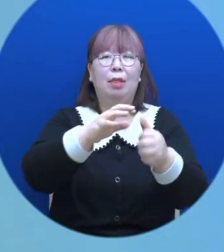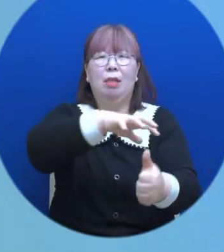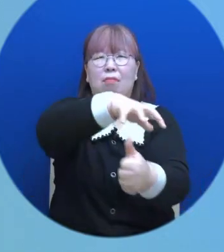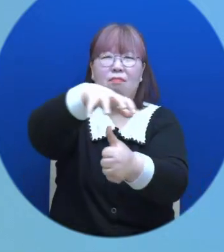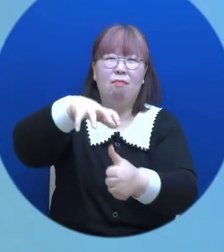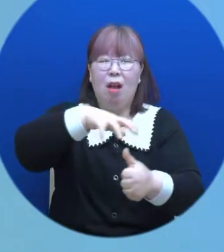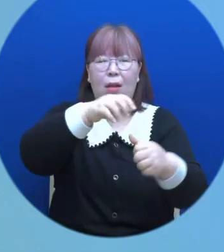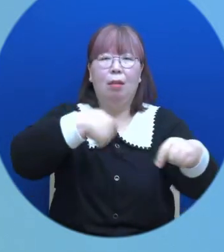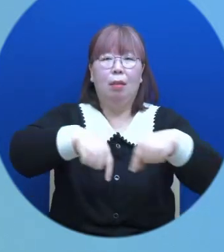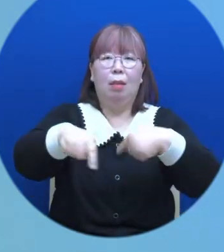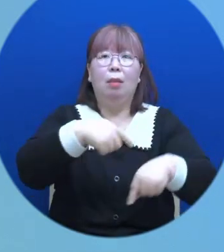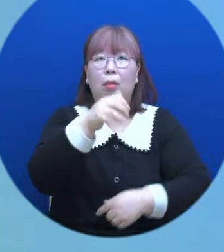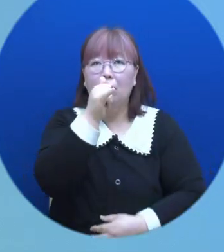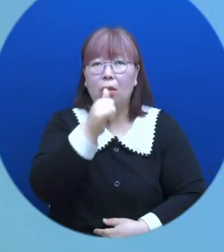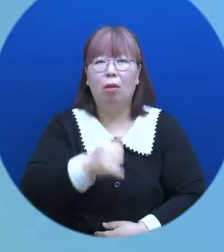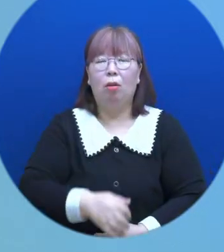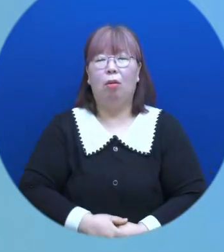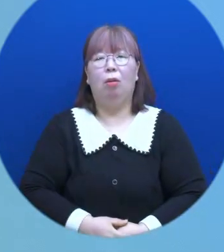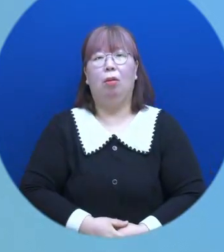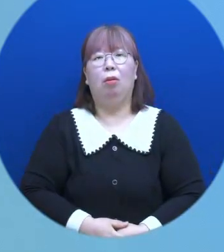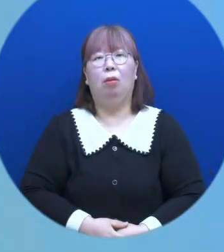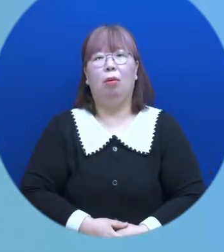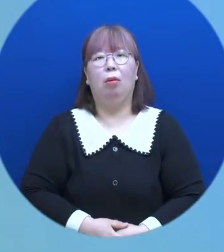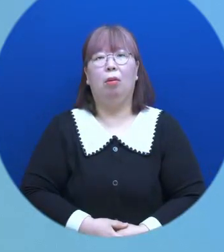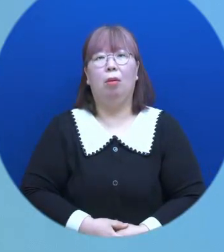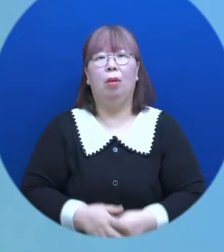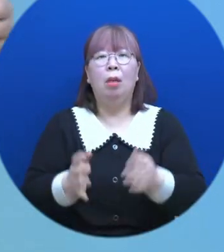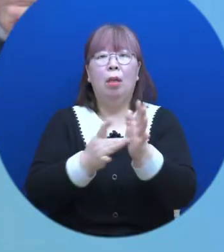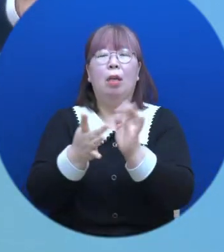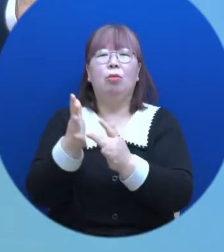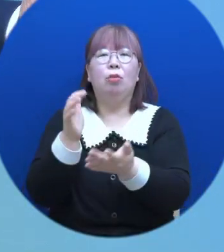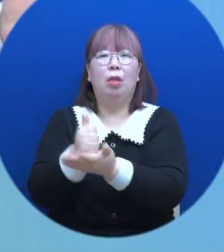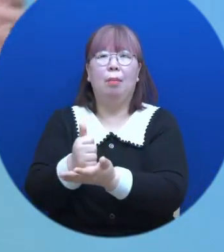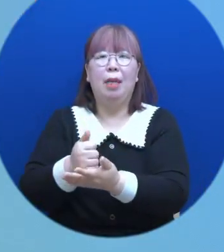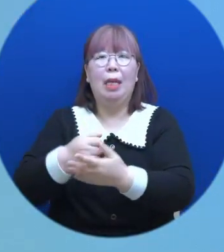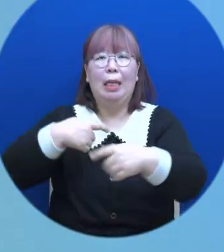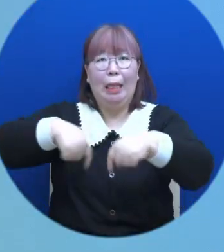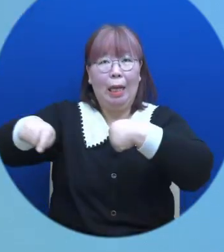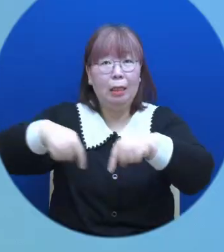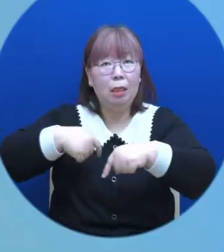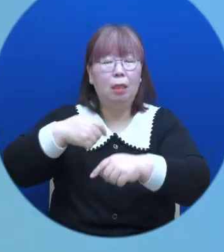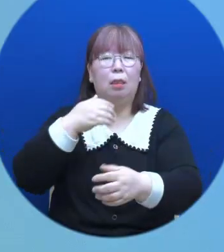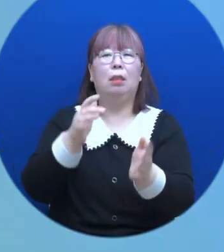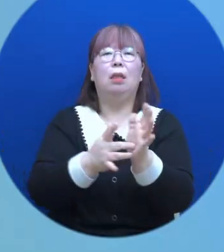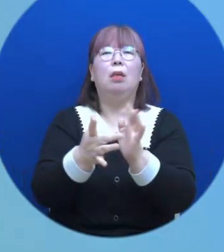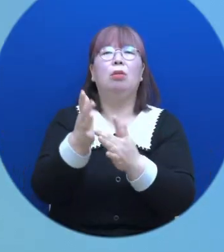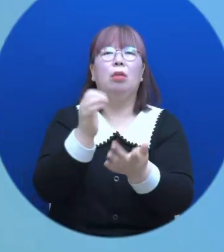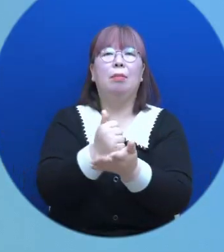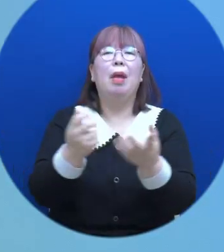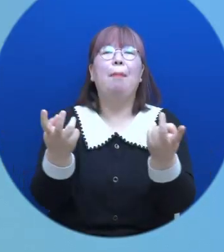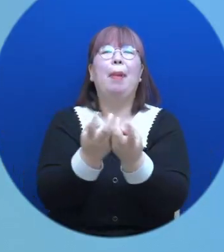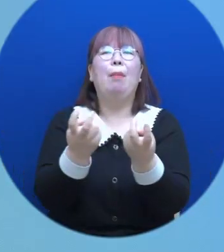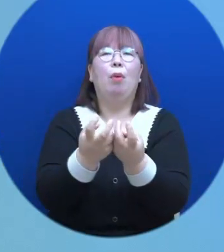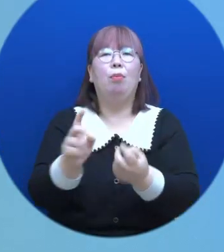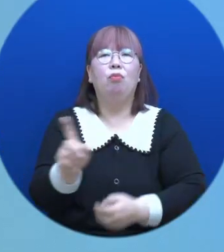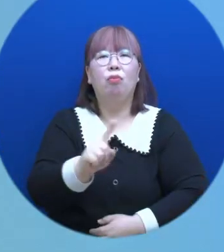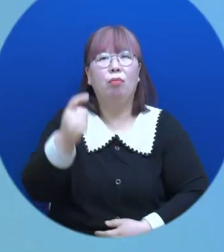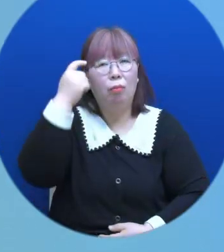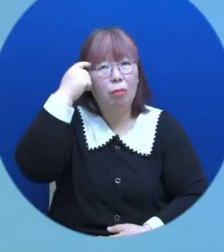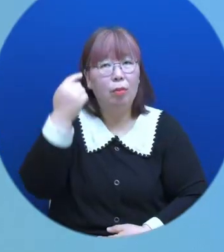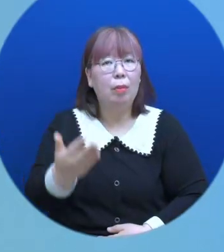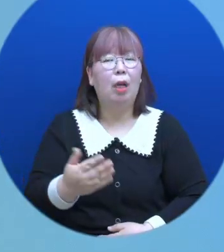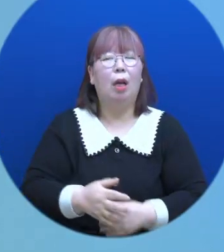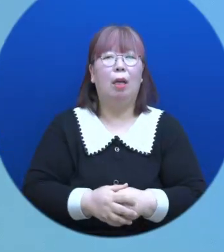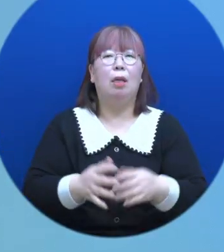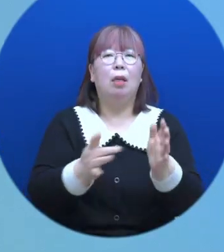다스립니다. 자, 그렇다면 예수님께서 다스리는 예수님의 방법은 무엇입니까?